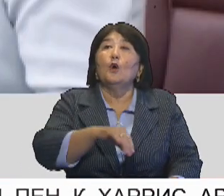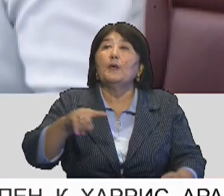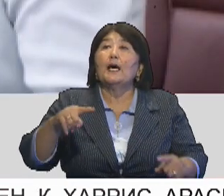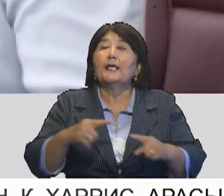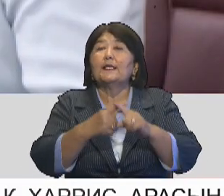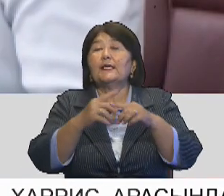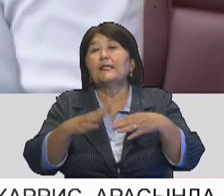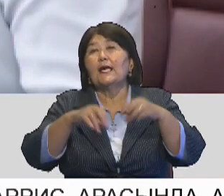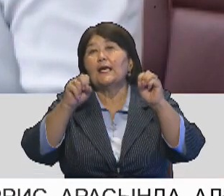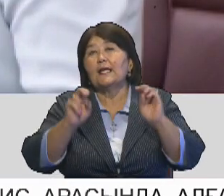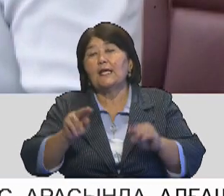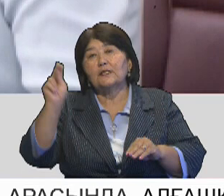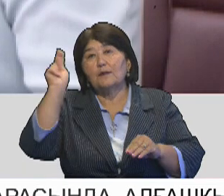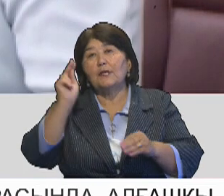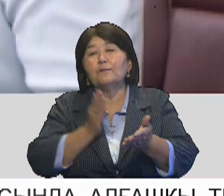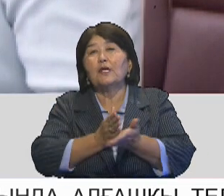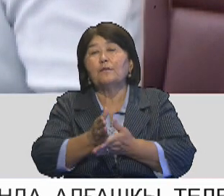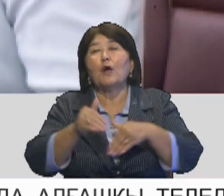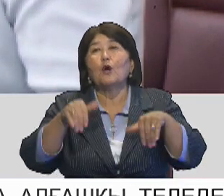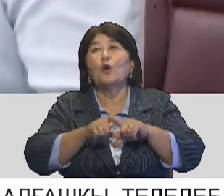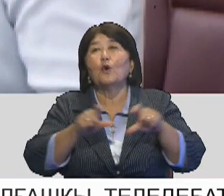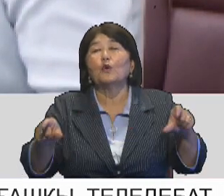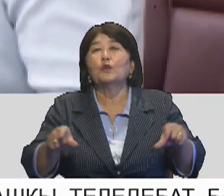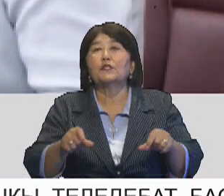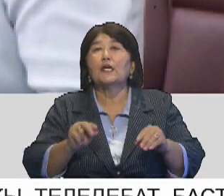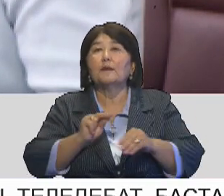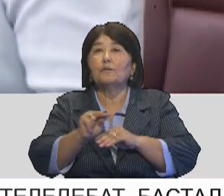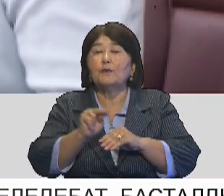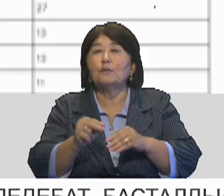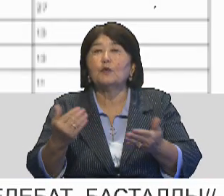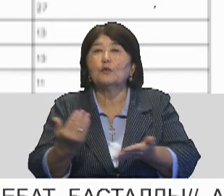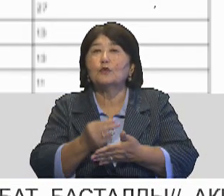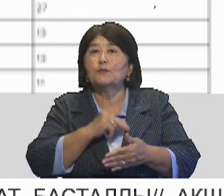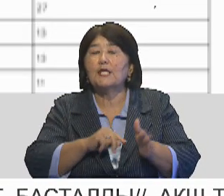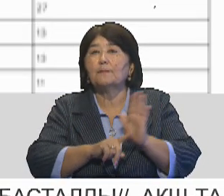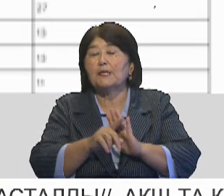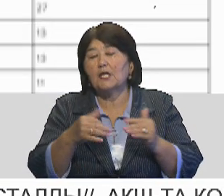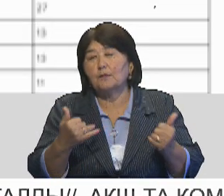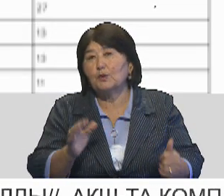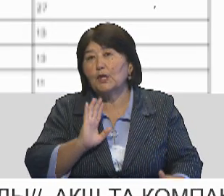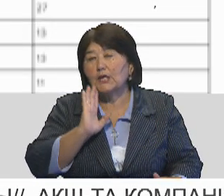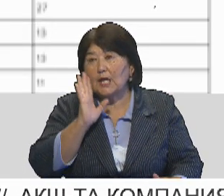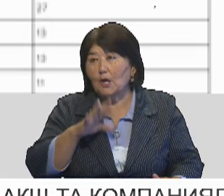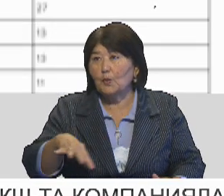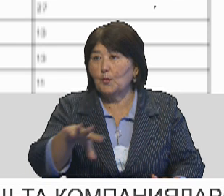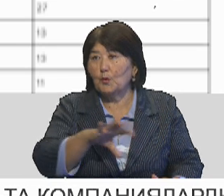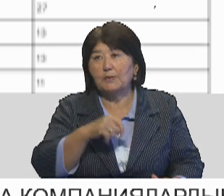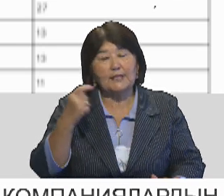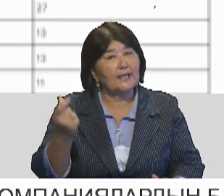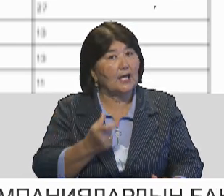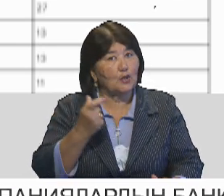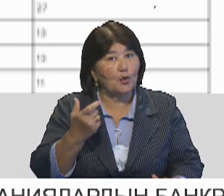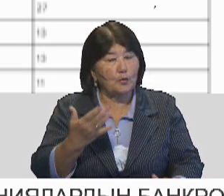және кәсіптік білімге бағыттау үшін колледждерді бейіндеу жұмыстары басталды. Бүгінгі таңда өңірлердің